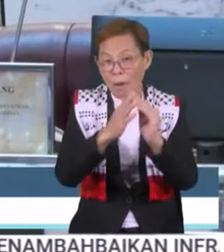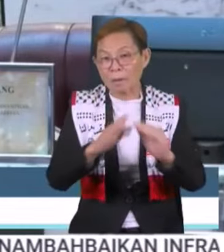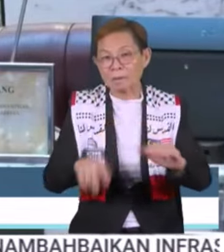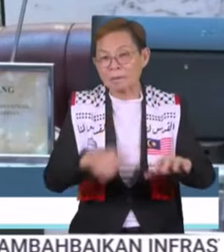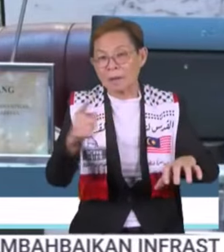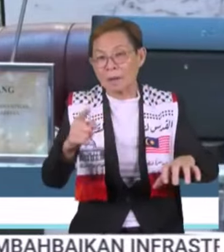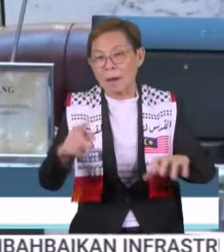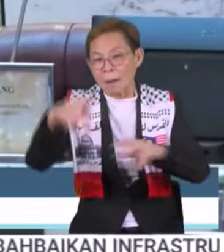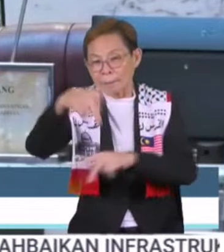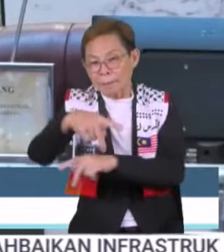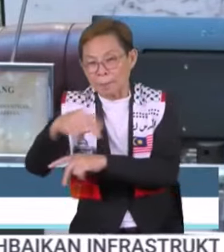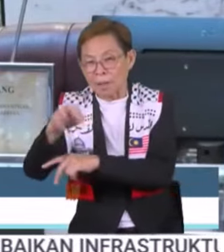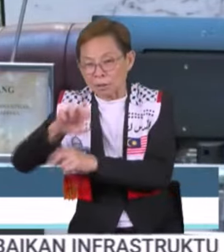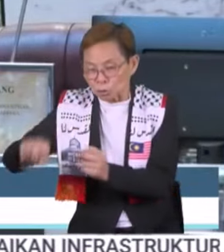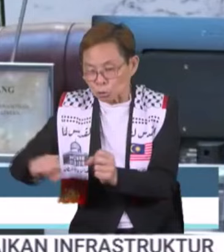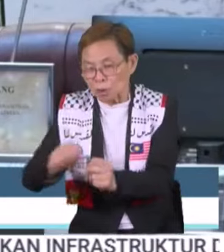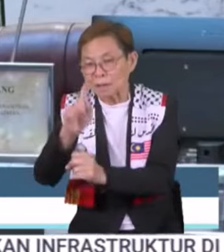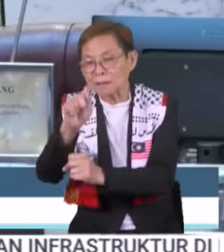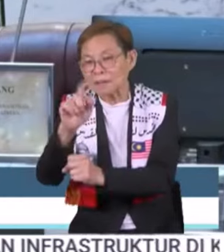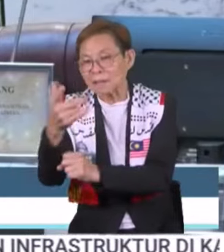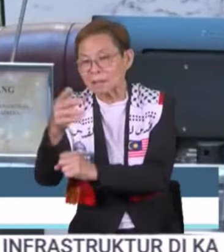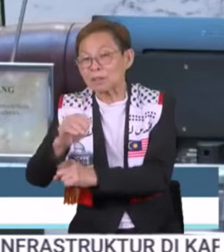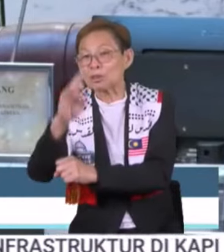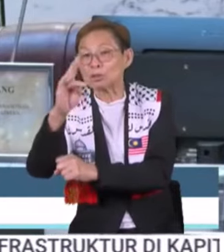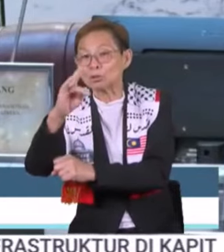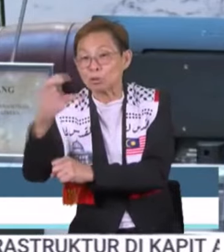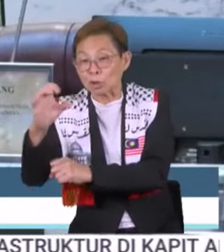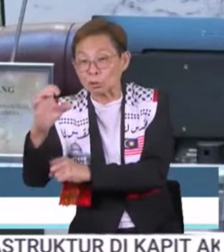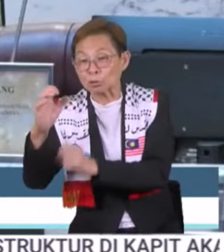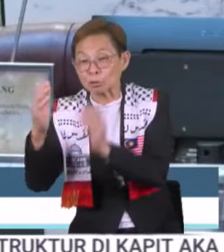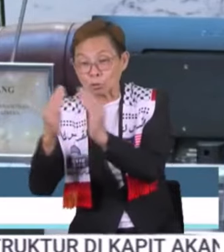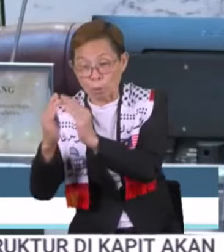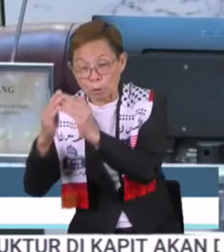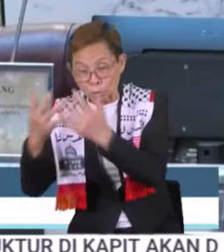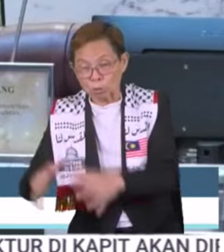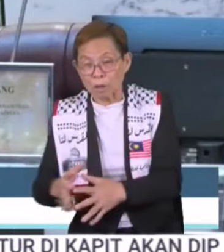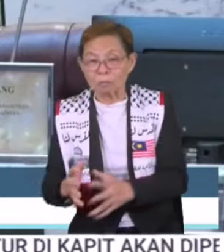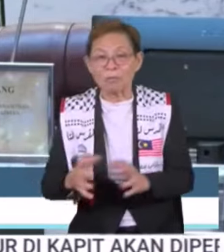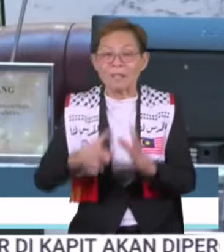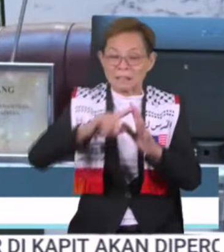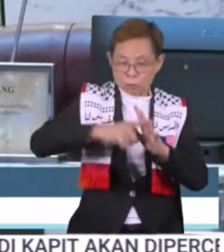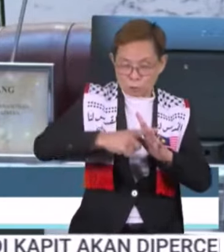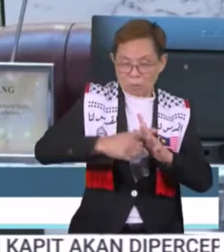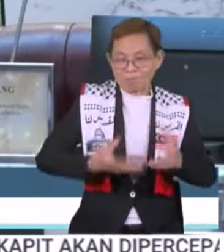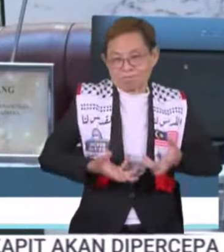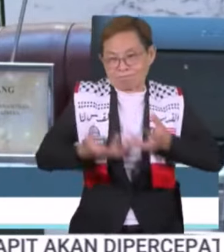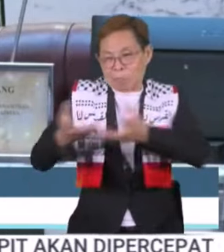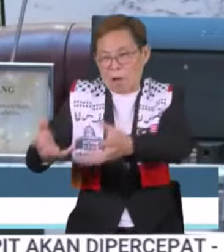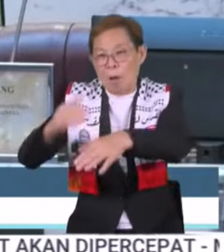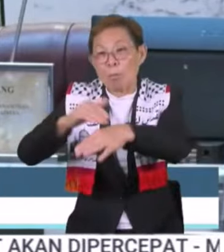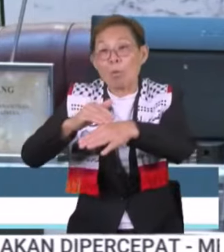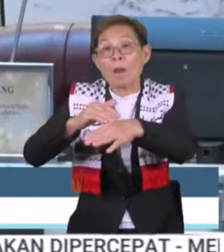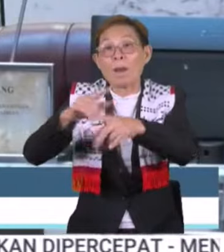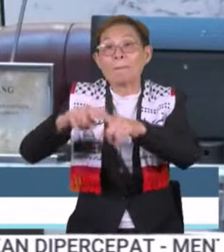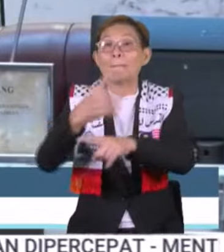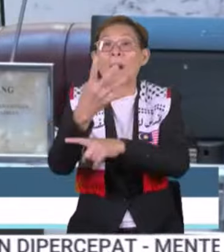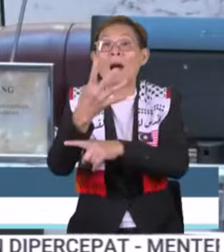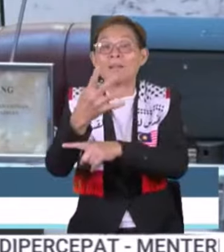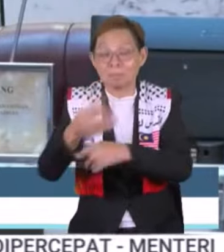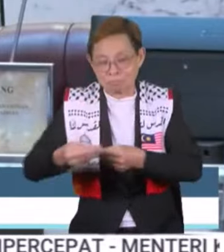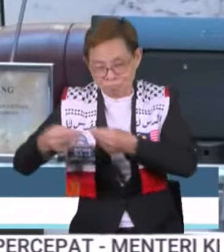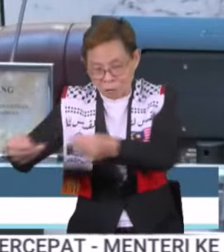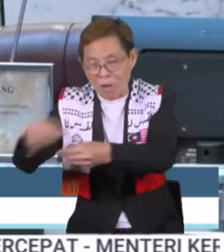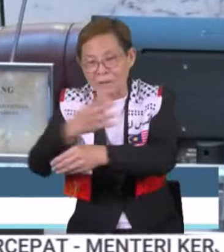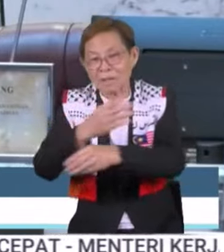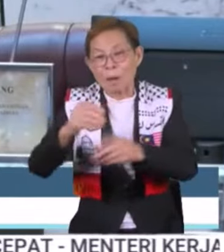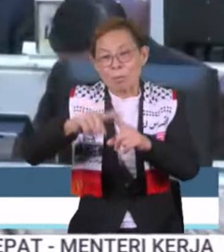dan PPR Sungai Tiram 700 unit telah mula diserahkan pada bulan lepas dan